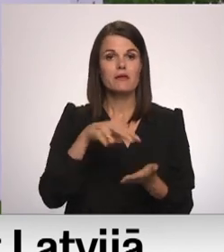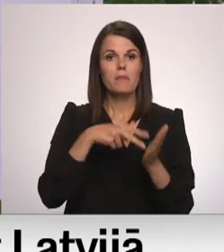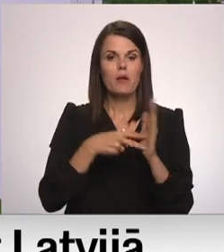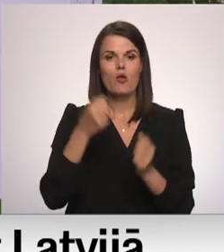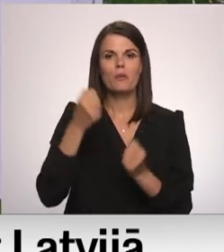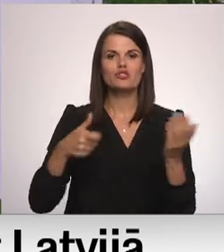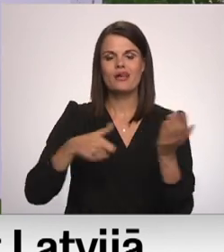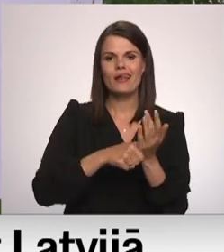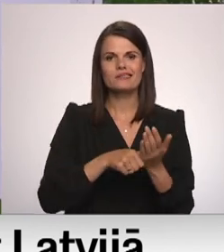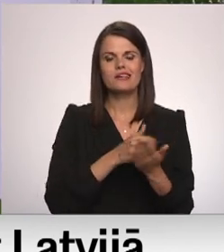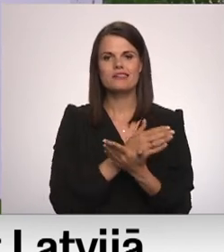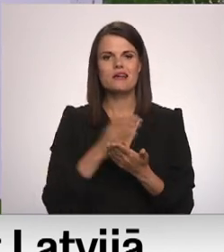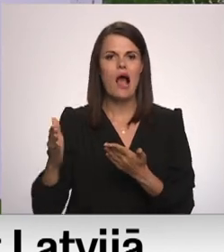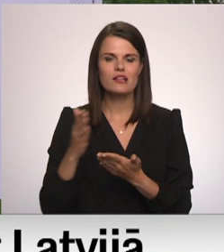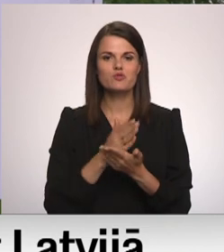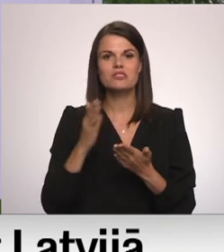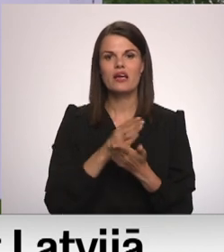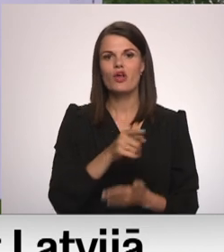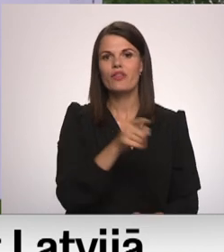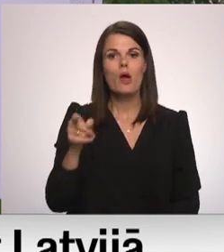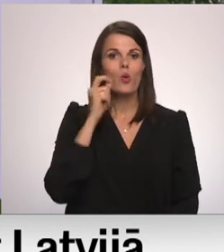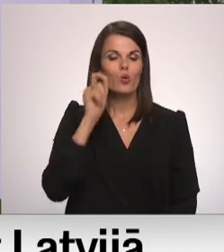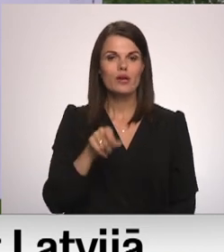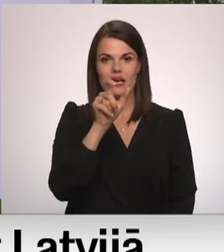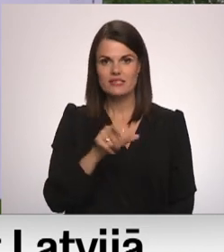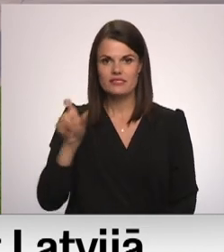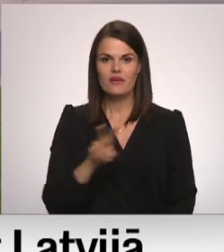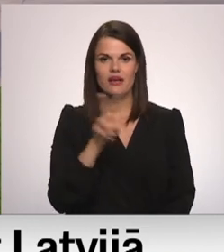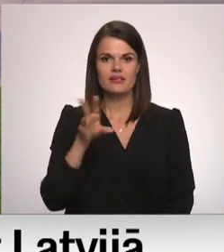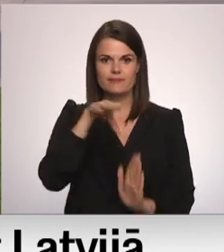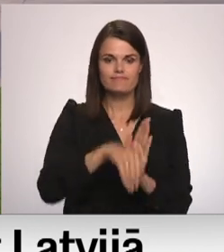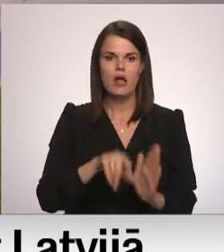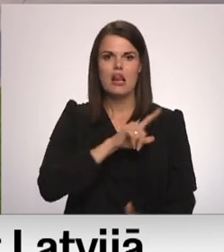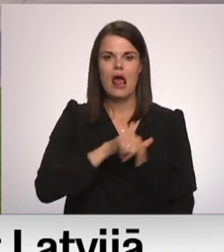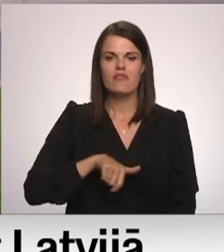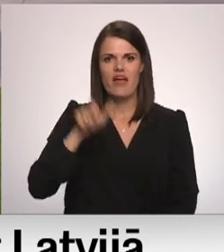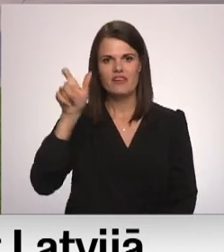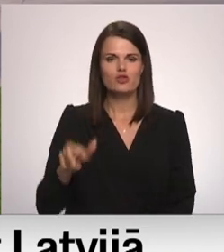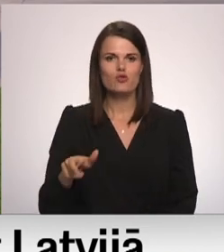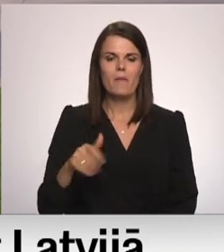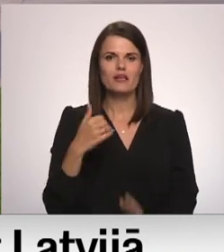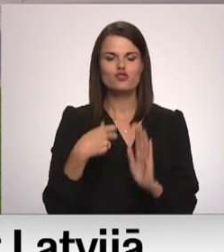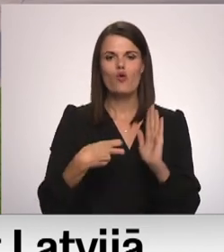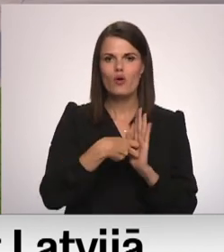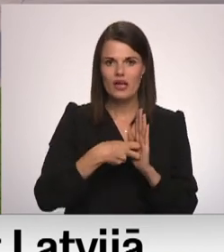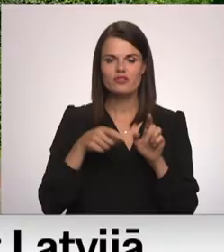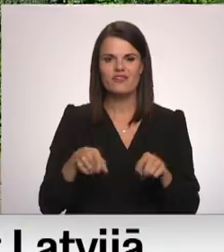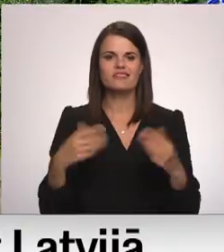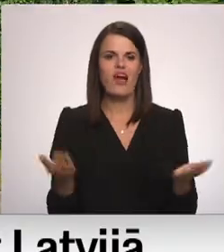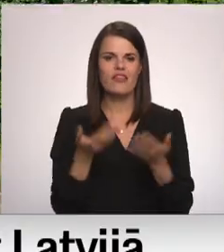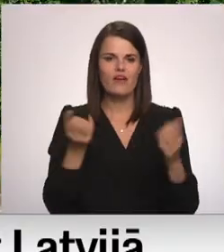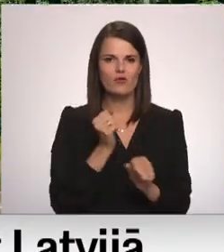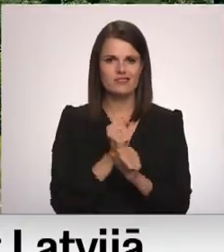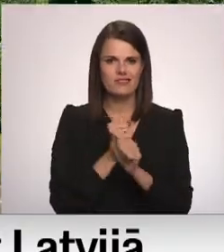kārtību sakārtot tiem Ukrainas iedzīvotājiem, kuri iekļauti Latvijā fizisko personu reģistrā. Tas arī atvieglos